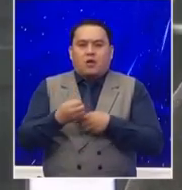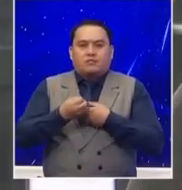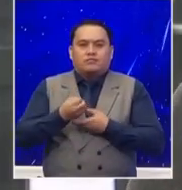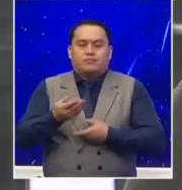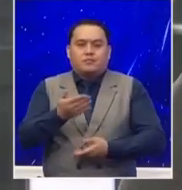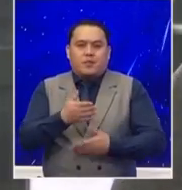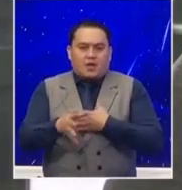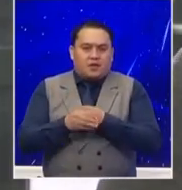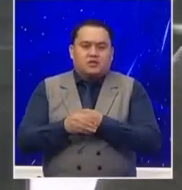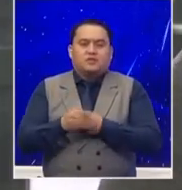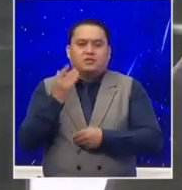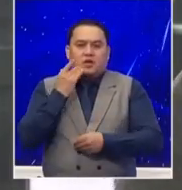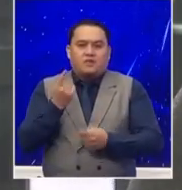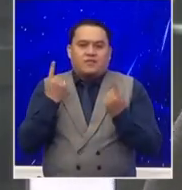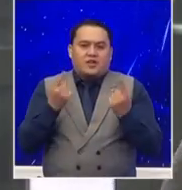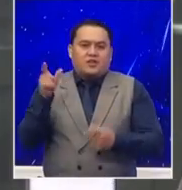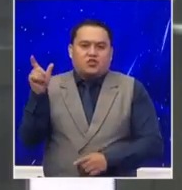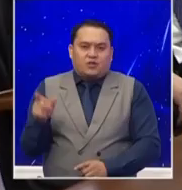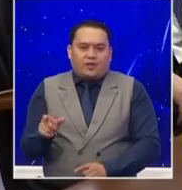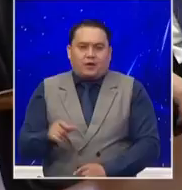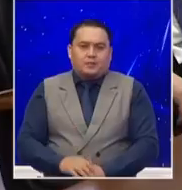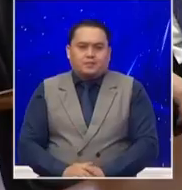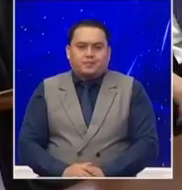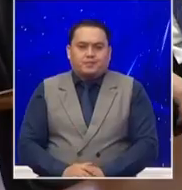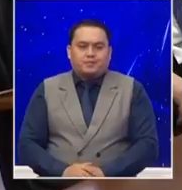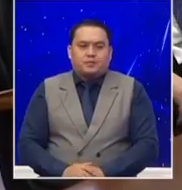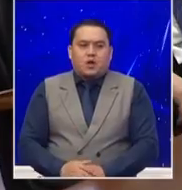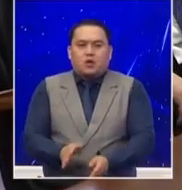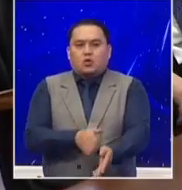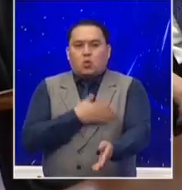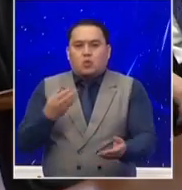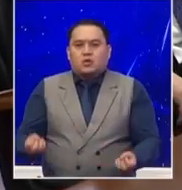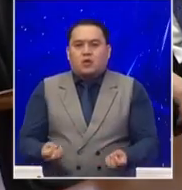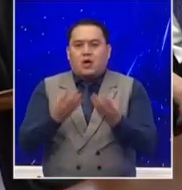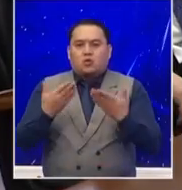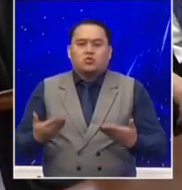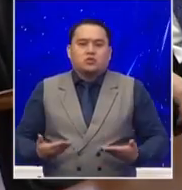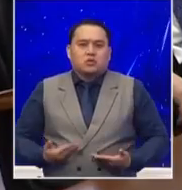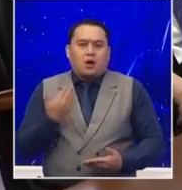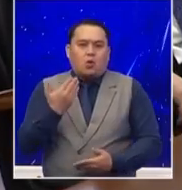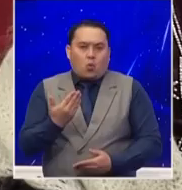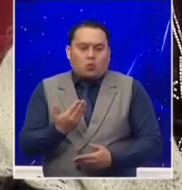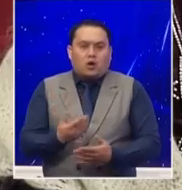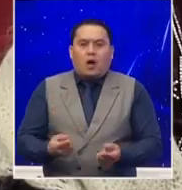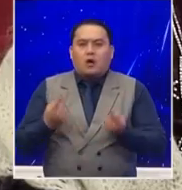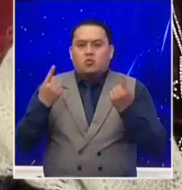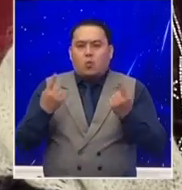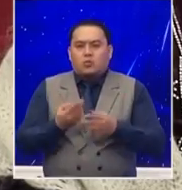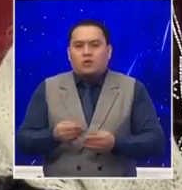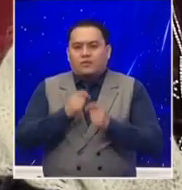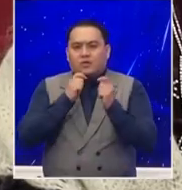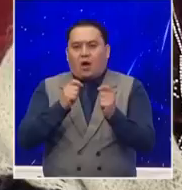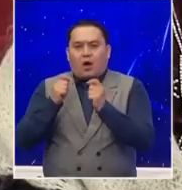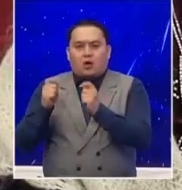и очень горжусь этим. Он – великий человек. За свою долгую и яркую жизнь Алимгазы Раймбеков удостоился огромного количества